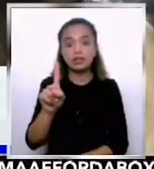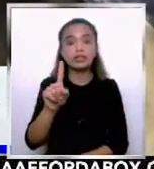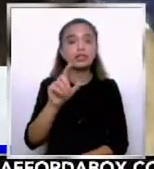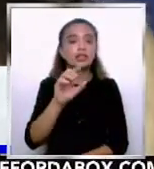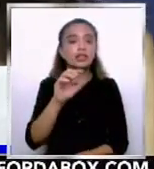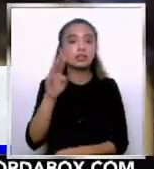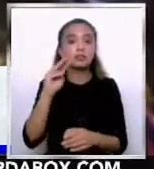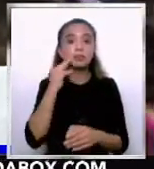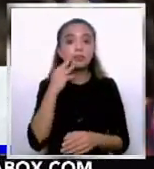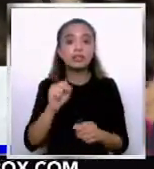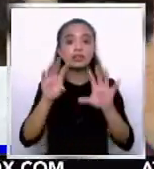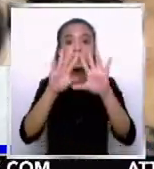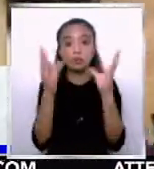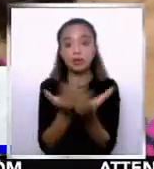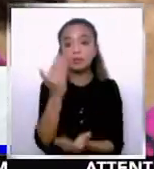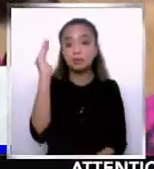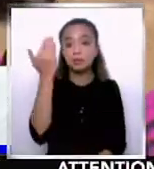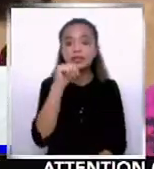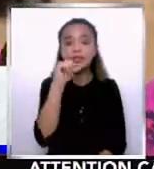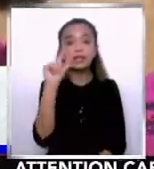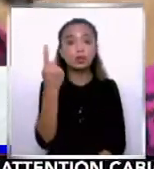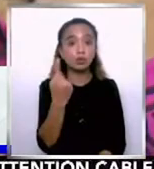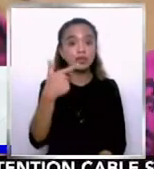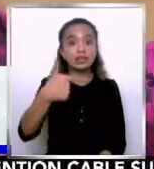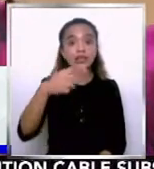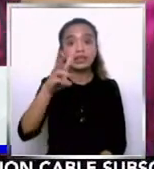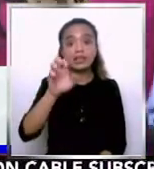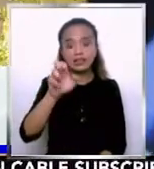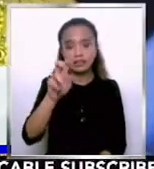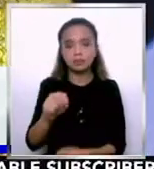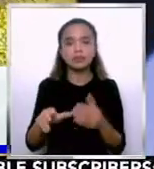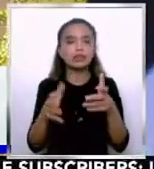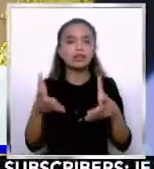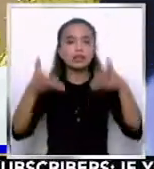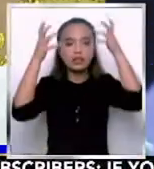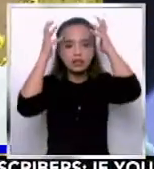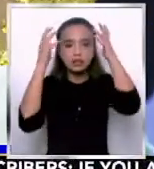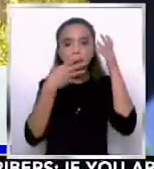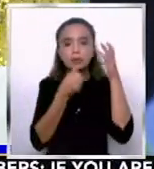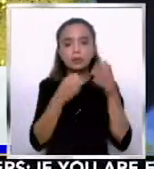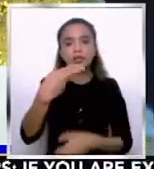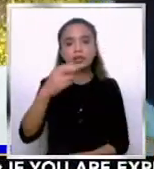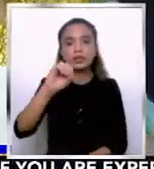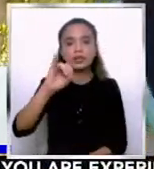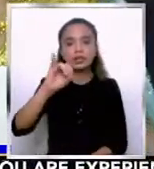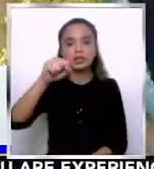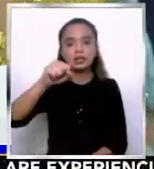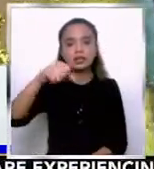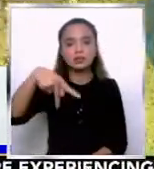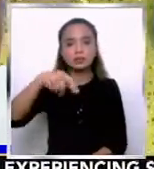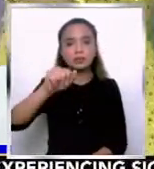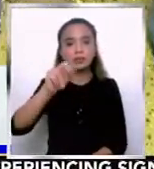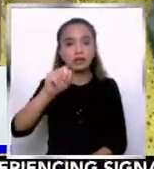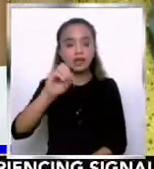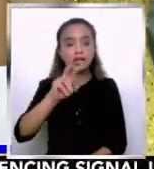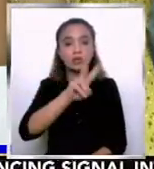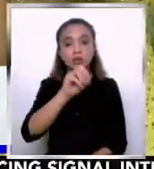kay Gwendolyn, kinoronahan din sina Miss Reyna Hispano-Americana Filipinas 2022 Ingrid Santa